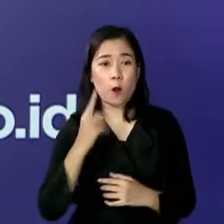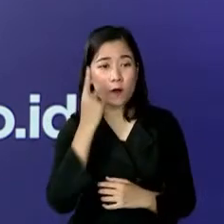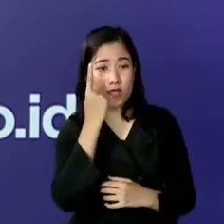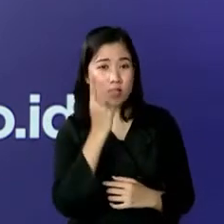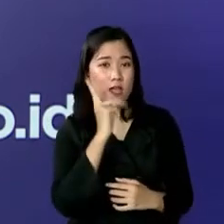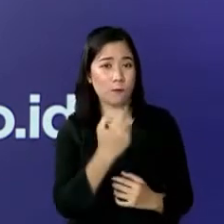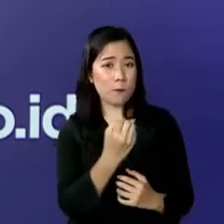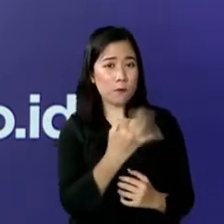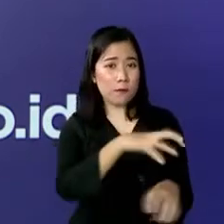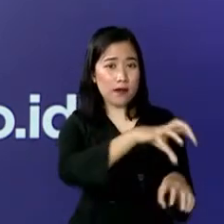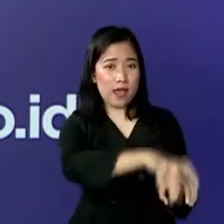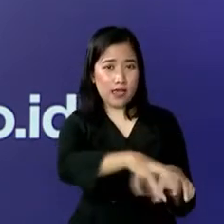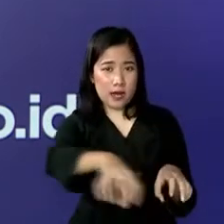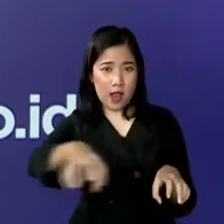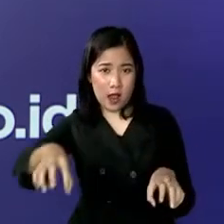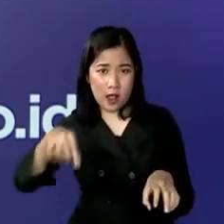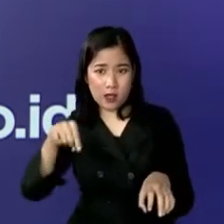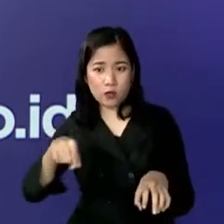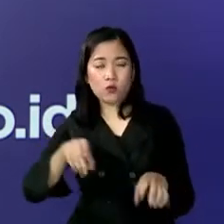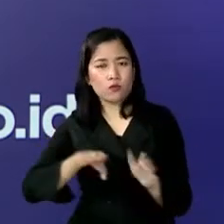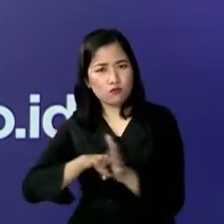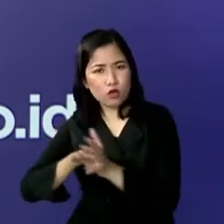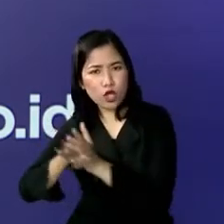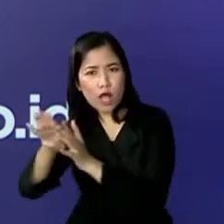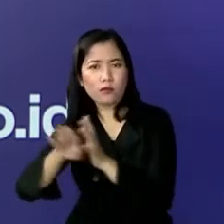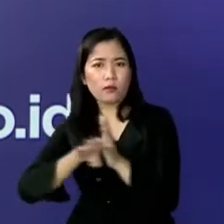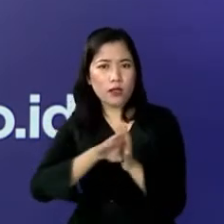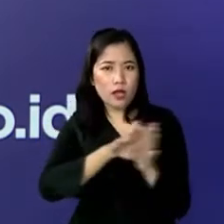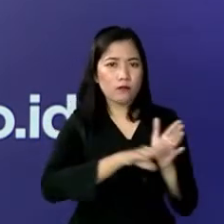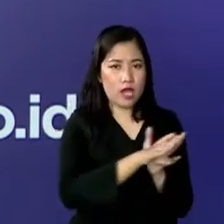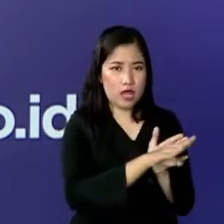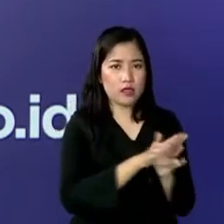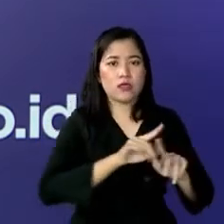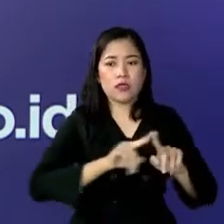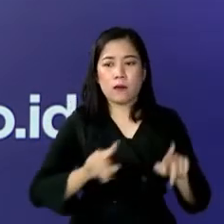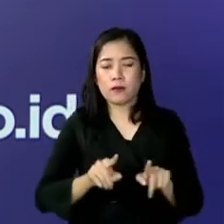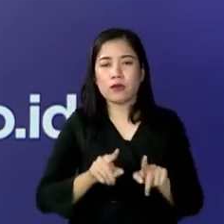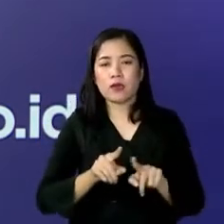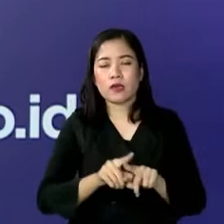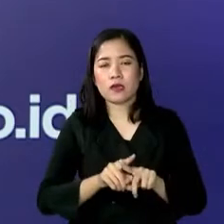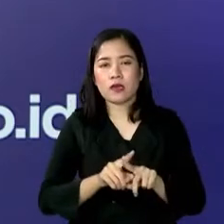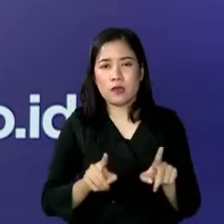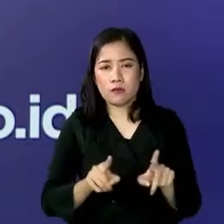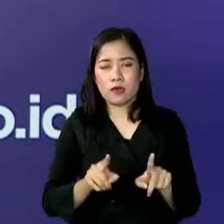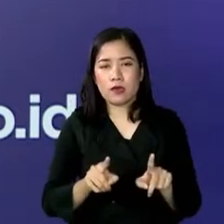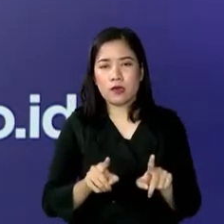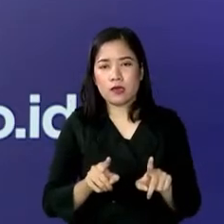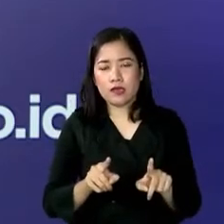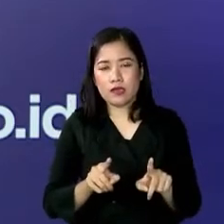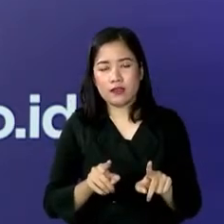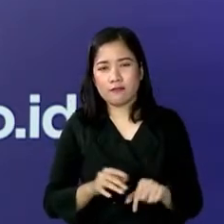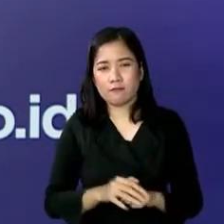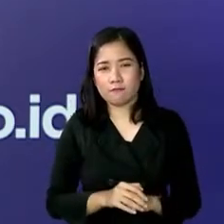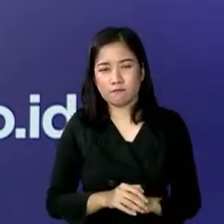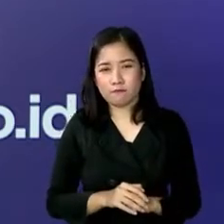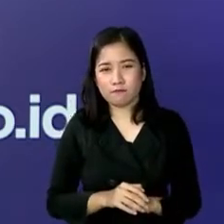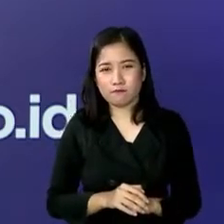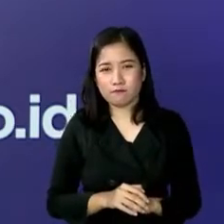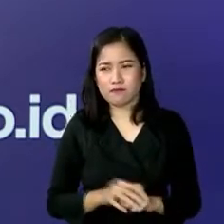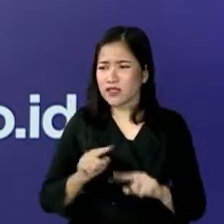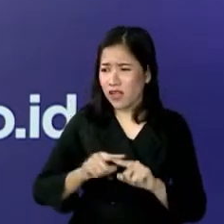daerah itu peningkatannya cukup masif tetapi mereka tidak tidak reneume